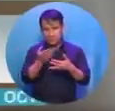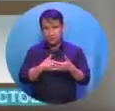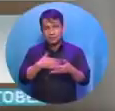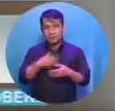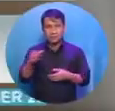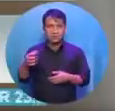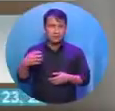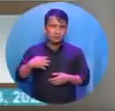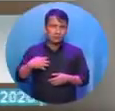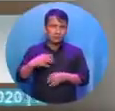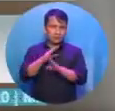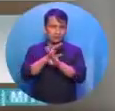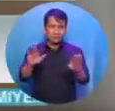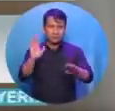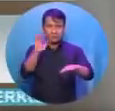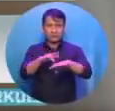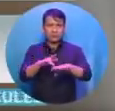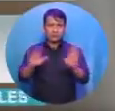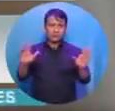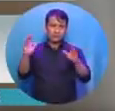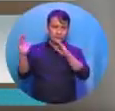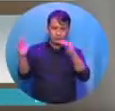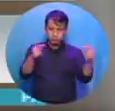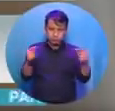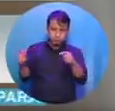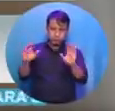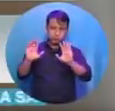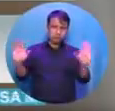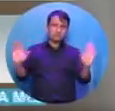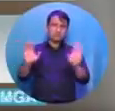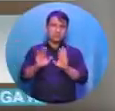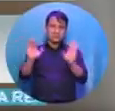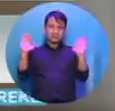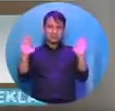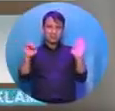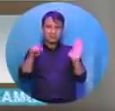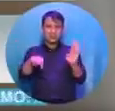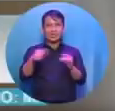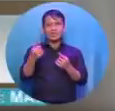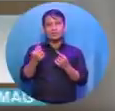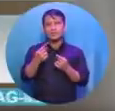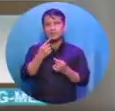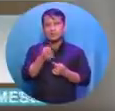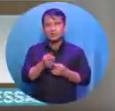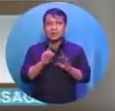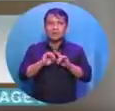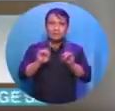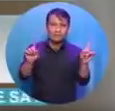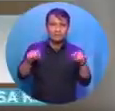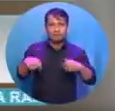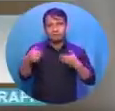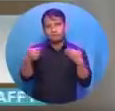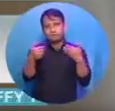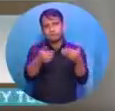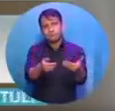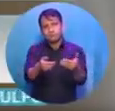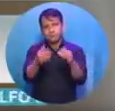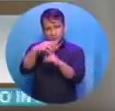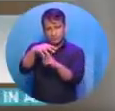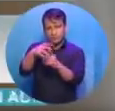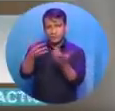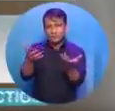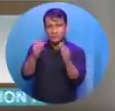pulis at ayoko na makialam dyan, nagkakagulo na pala kayo, ayoko na makisawsaw. Ganun dapat ang ginawa mo, ma'am. Eh hindi, pinagpatuloy mo pa rin sa kubo-kubo nyo,